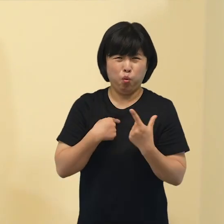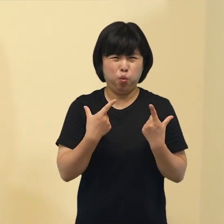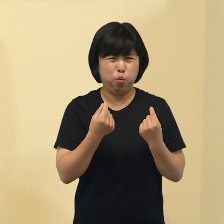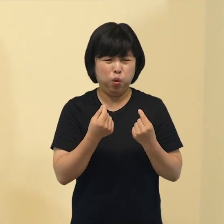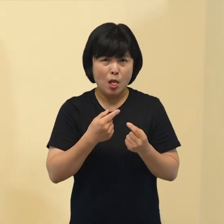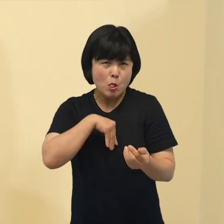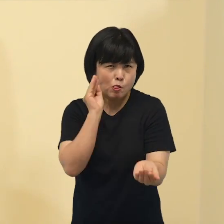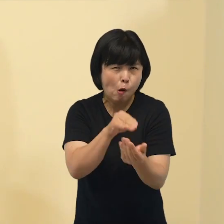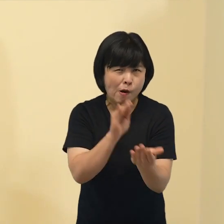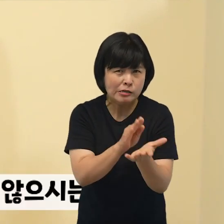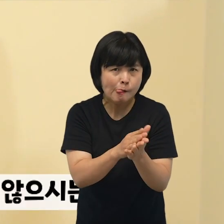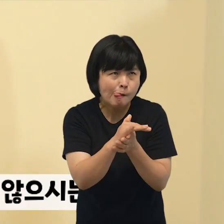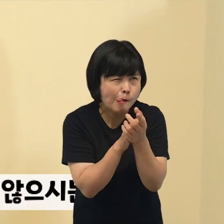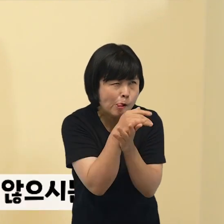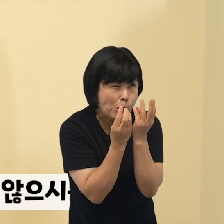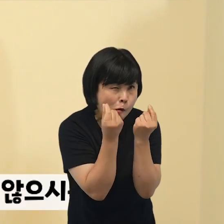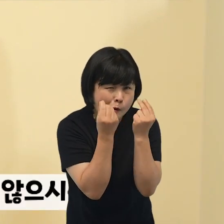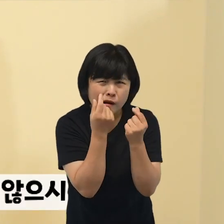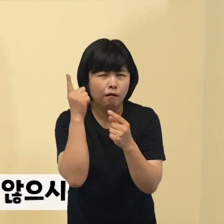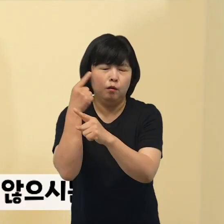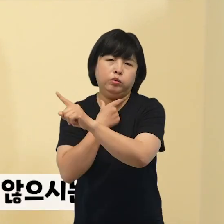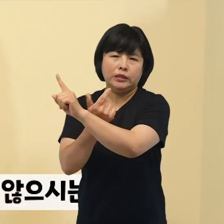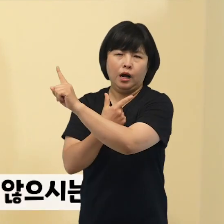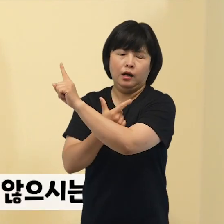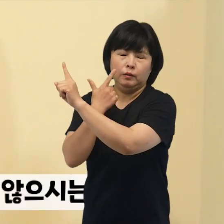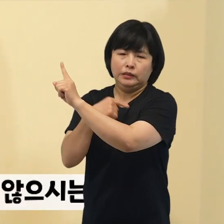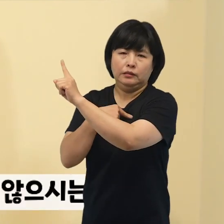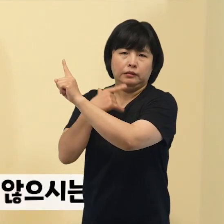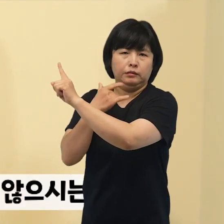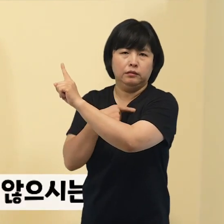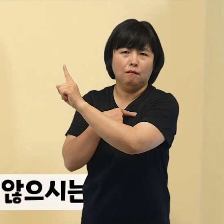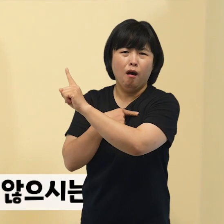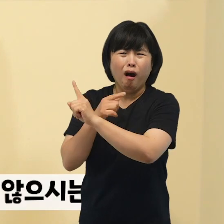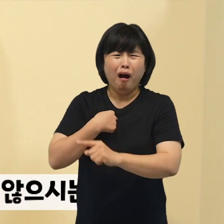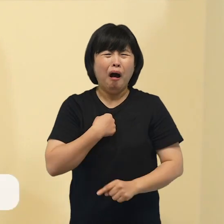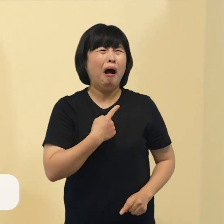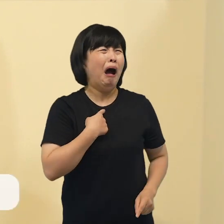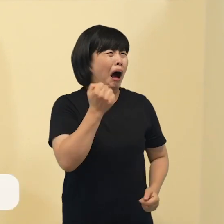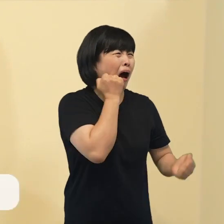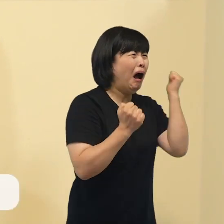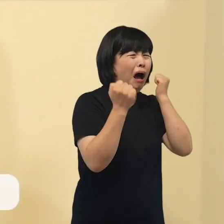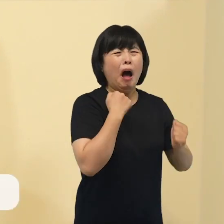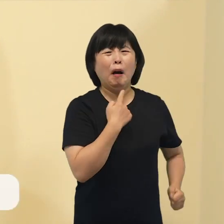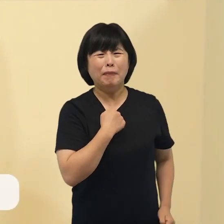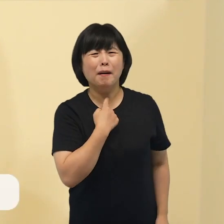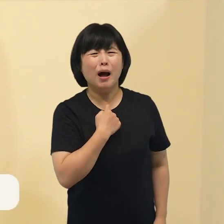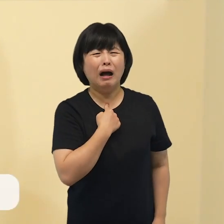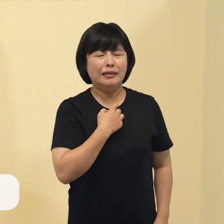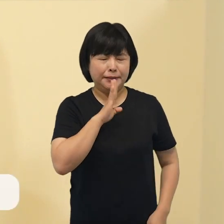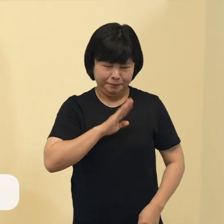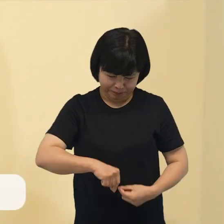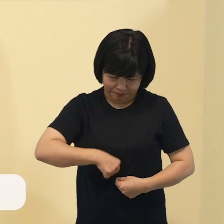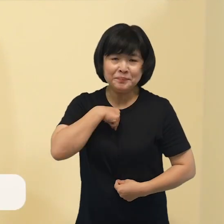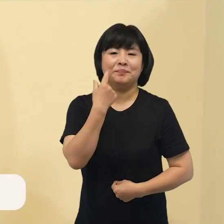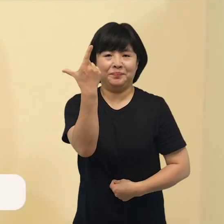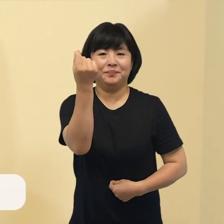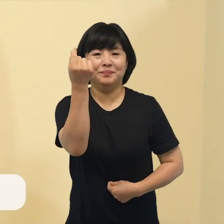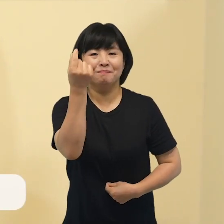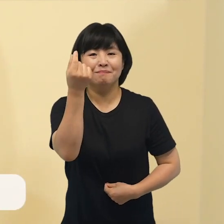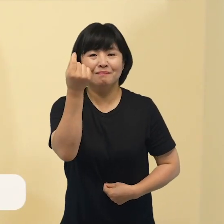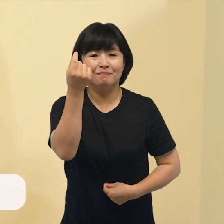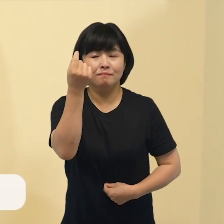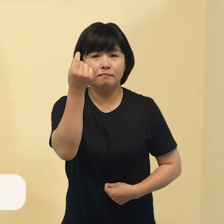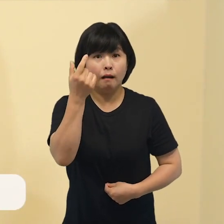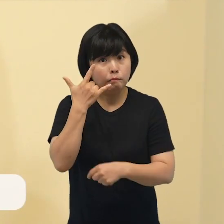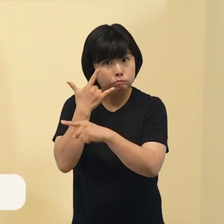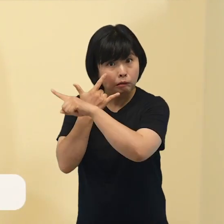맞아요. 저처럼 이제 위험한 도박 같은 투자를 하시는 걸 전혀 선호하지 않으시는데 이제 제가 많이 잃었다는 걸 솔직하게 고백을